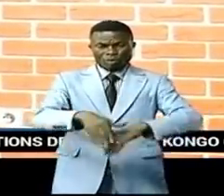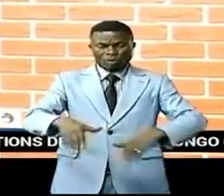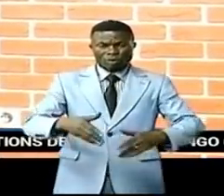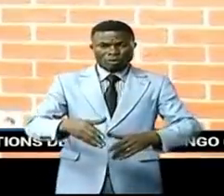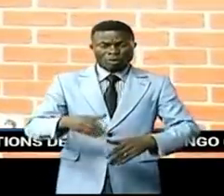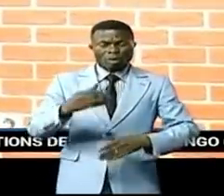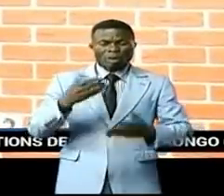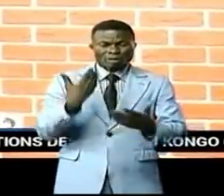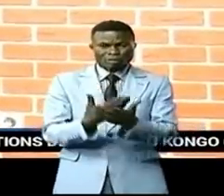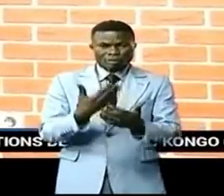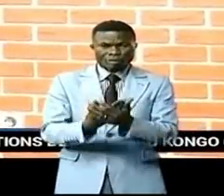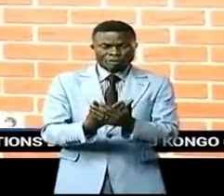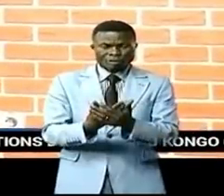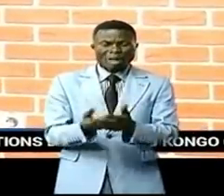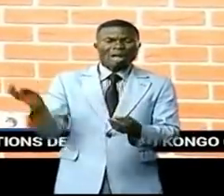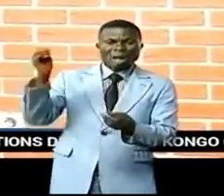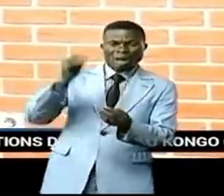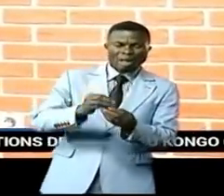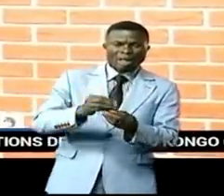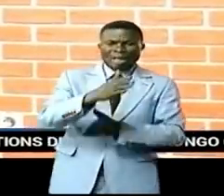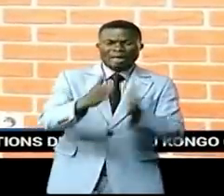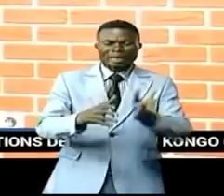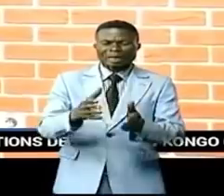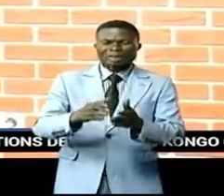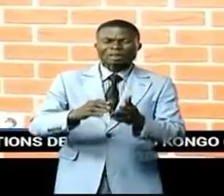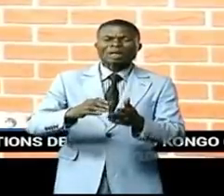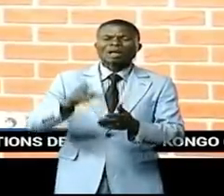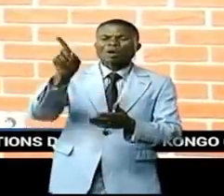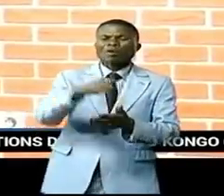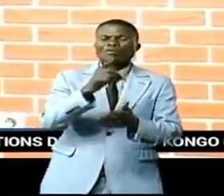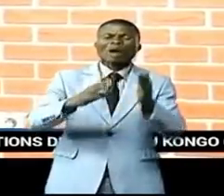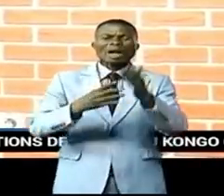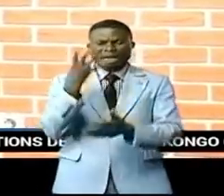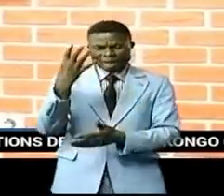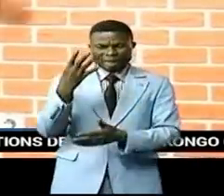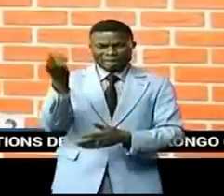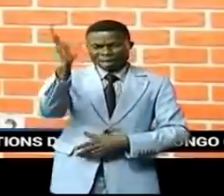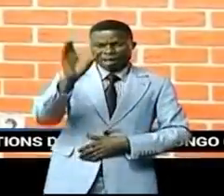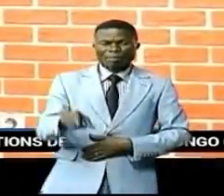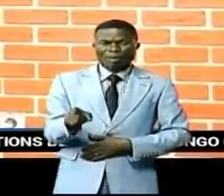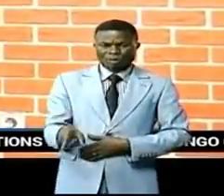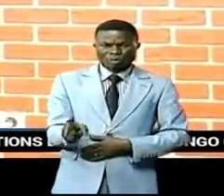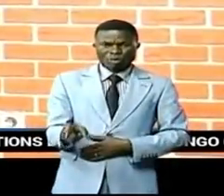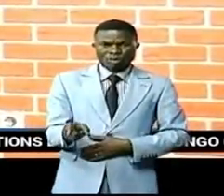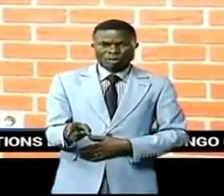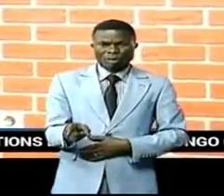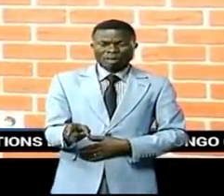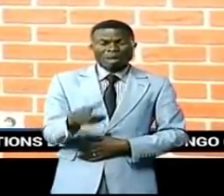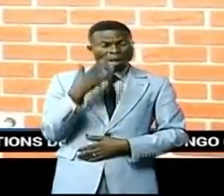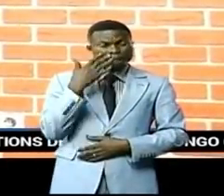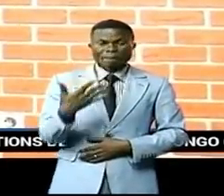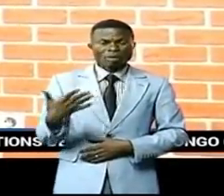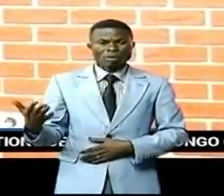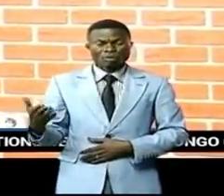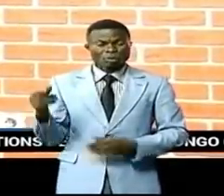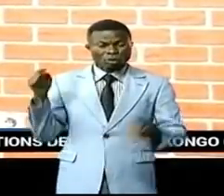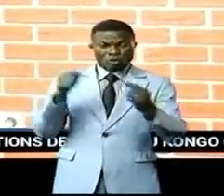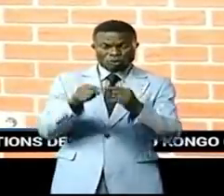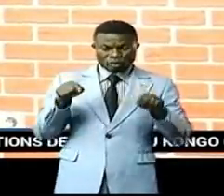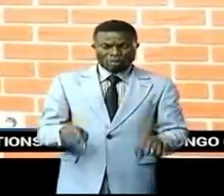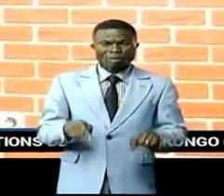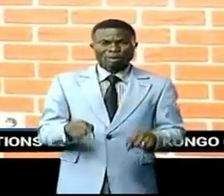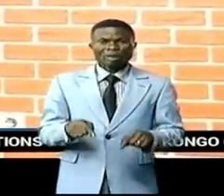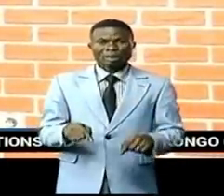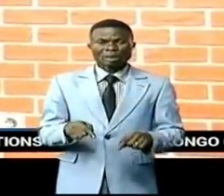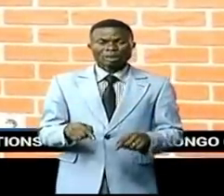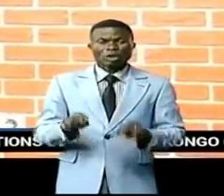de suite quadruplé les recettes de la province du Congo central. Malheureusement, jusqu'à ce jour,